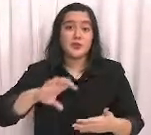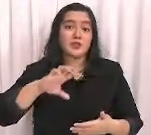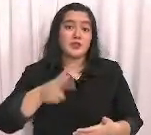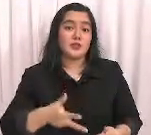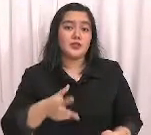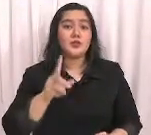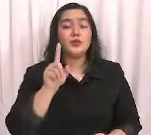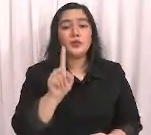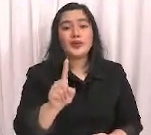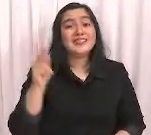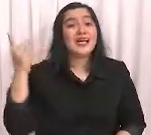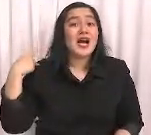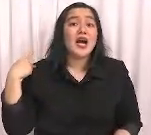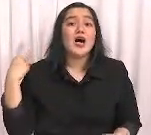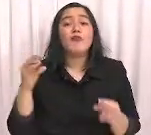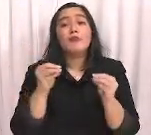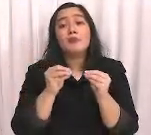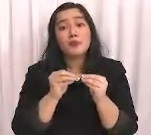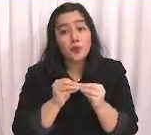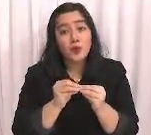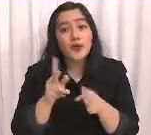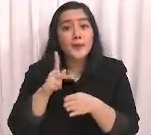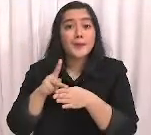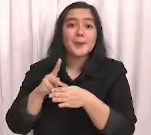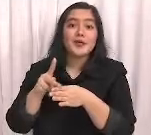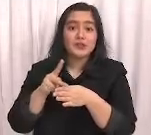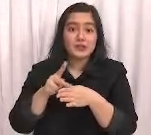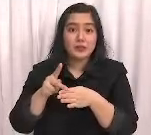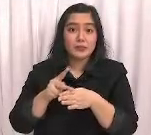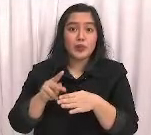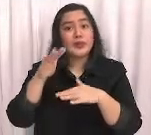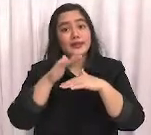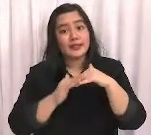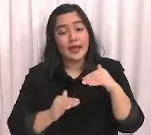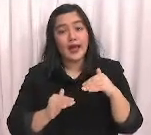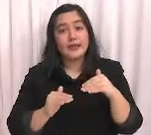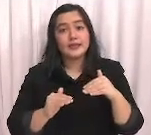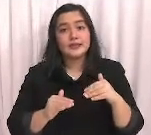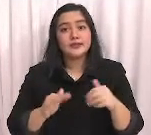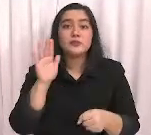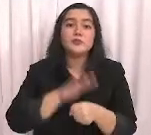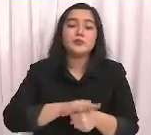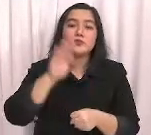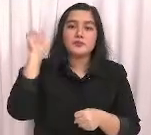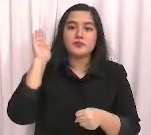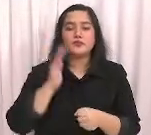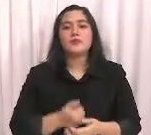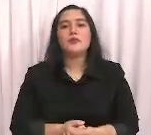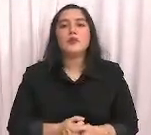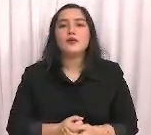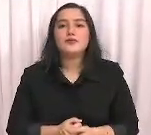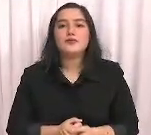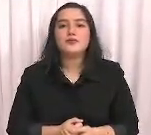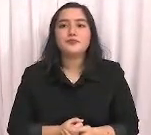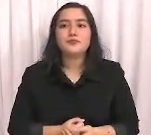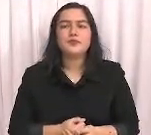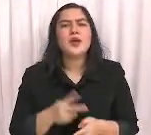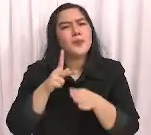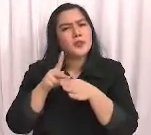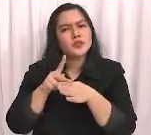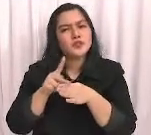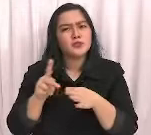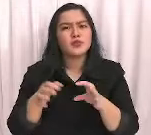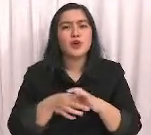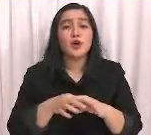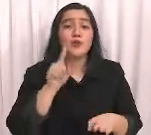than 20 verses here na nagtumutukoy po sa isang prinsipyo ng isang asawang